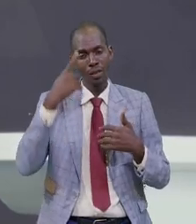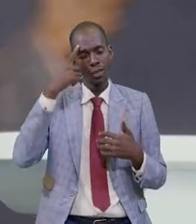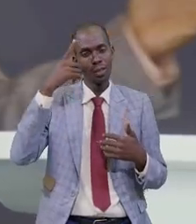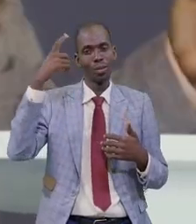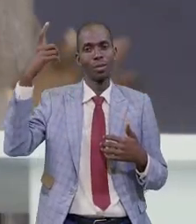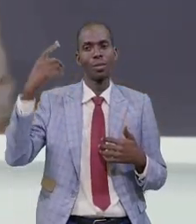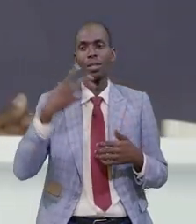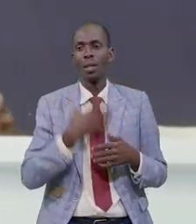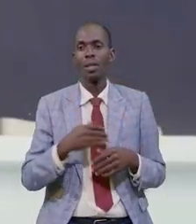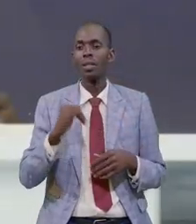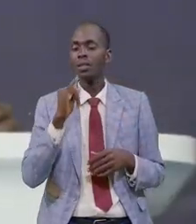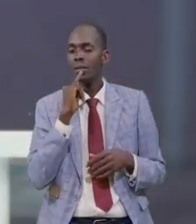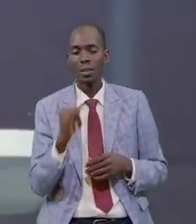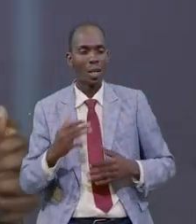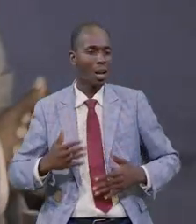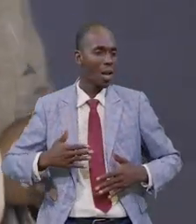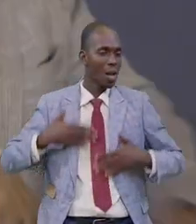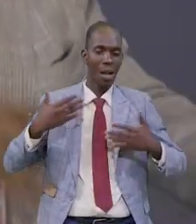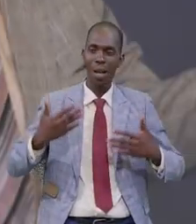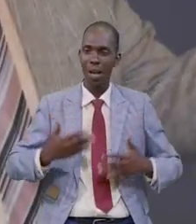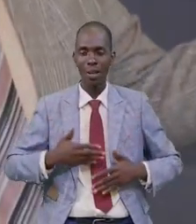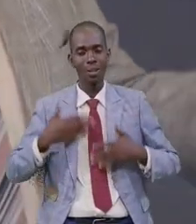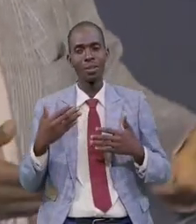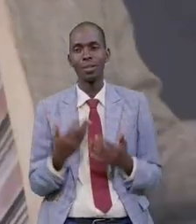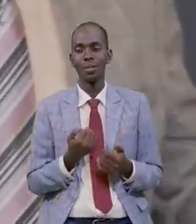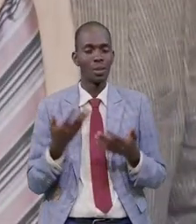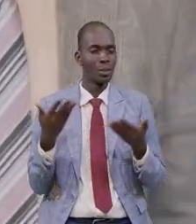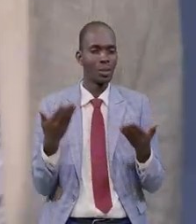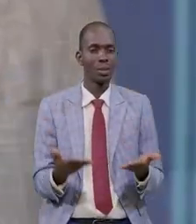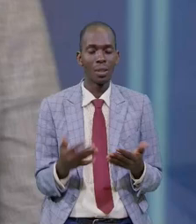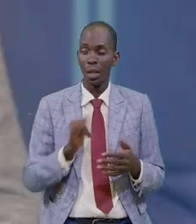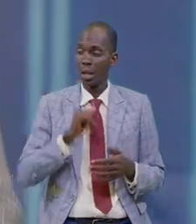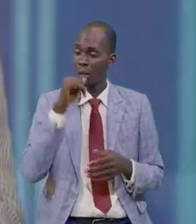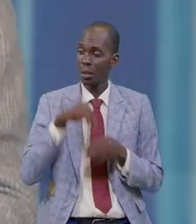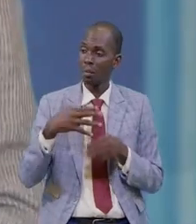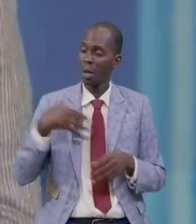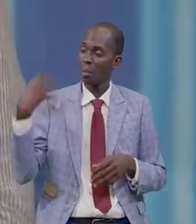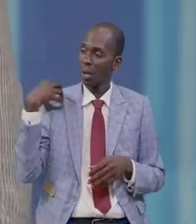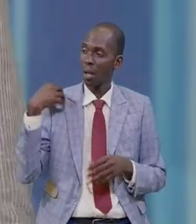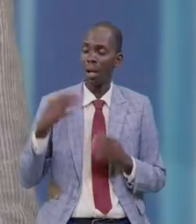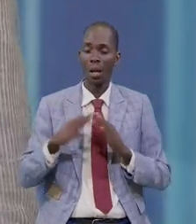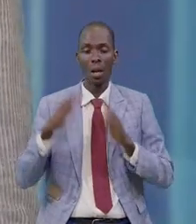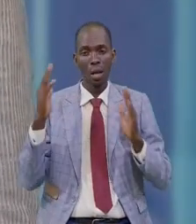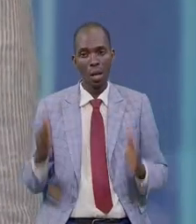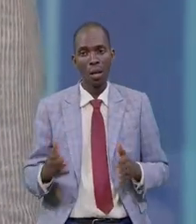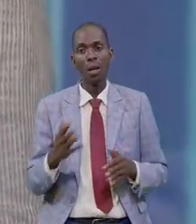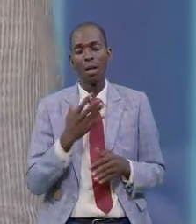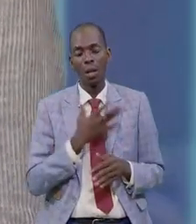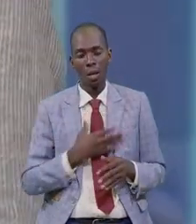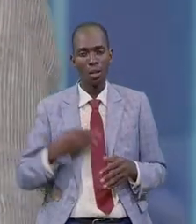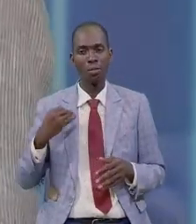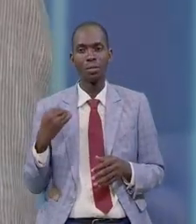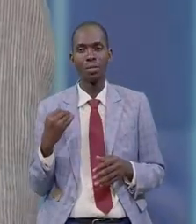content dans la maison de potetifa toujours joyeux et il arrive en prison et vous ne